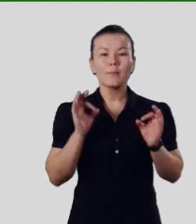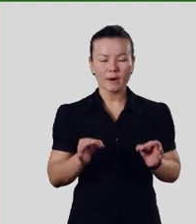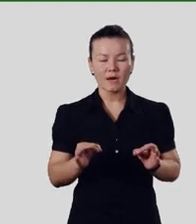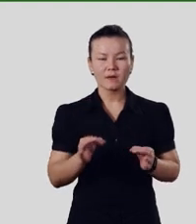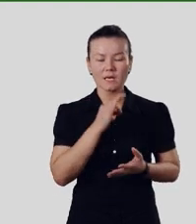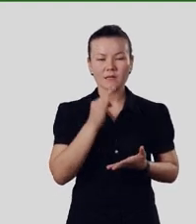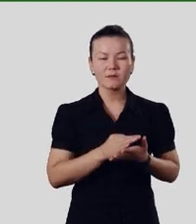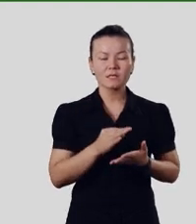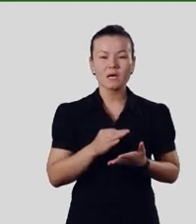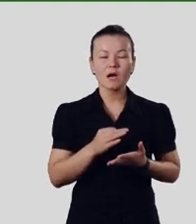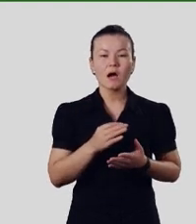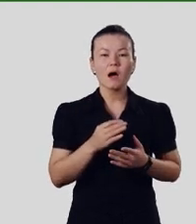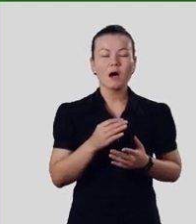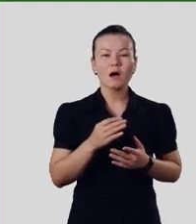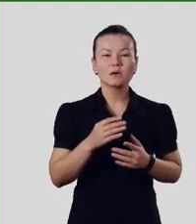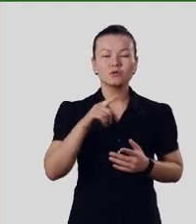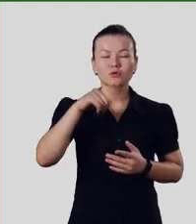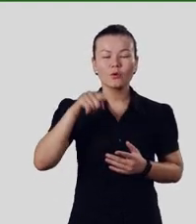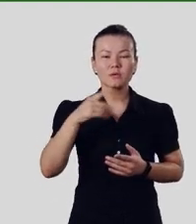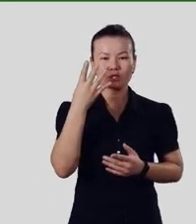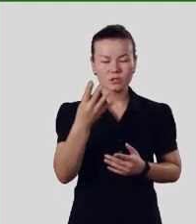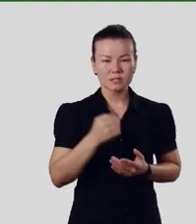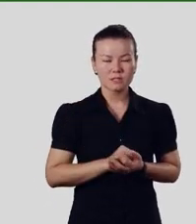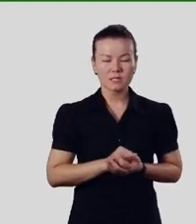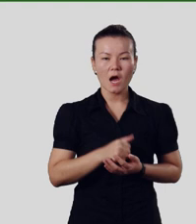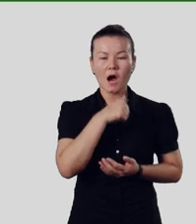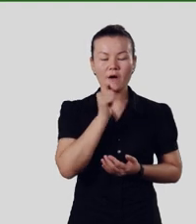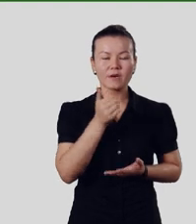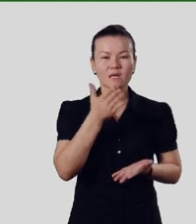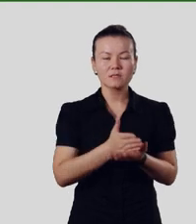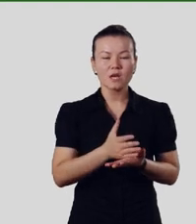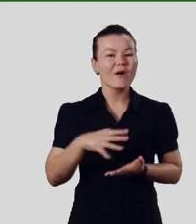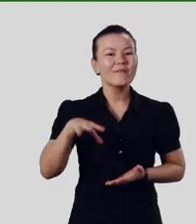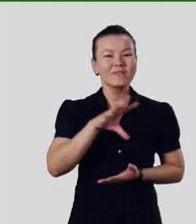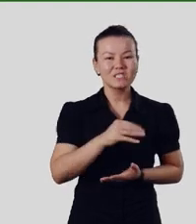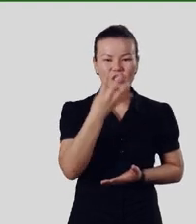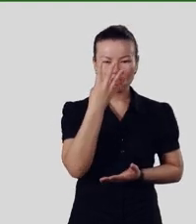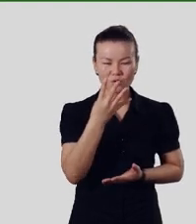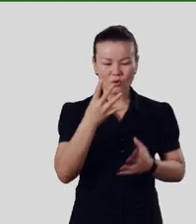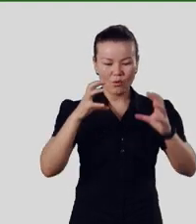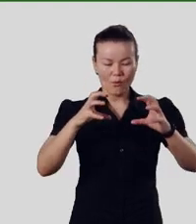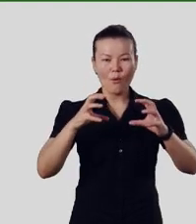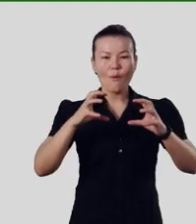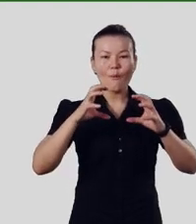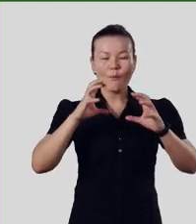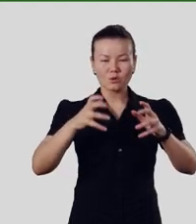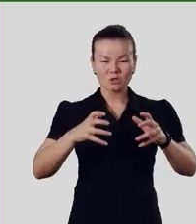Правильный ответ под цифрой 4. Африка расположена во всех четырех